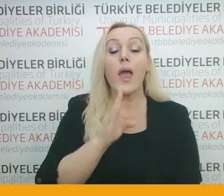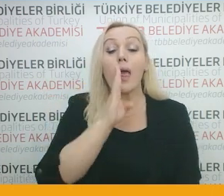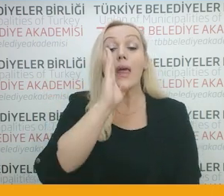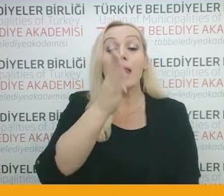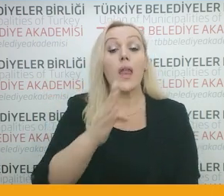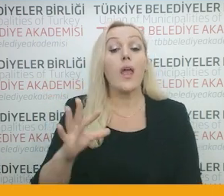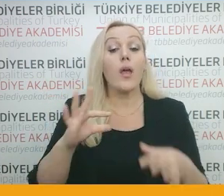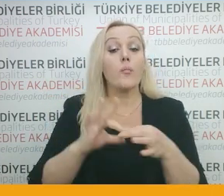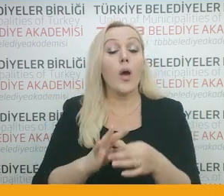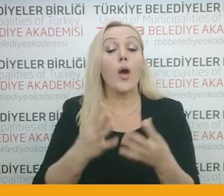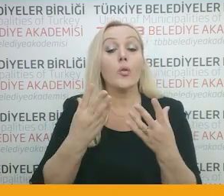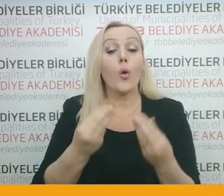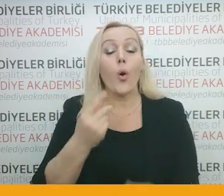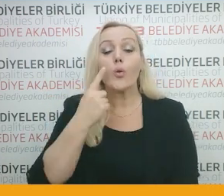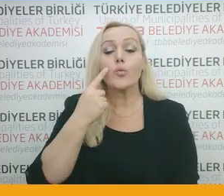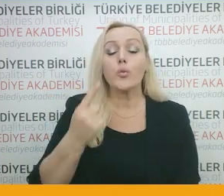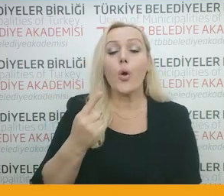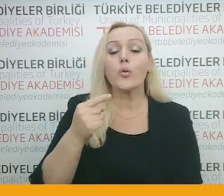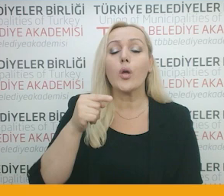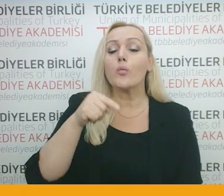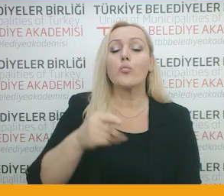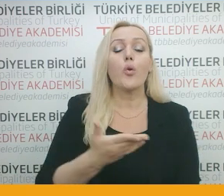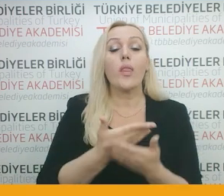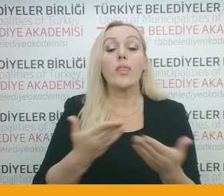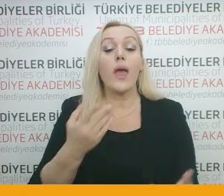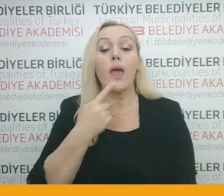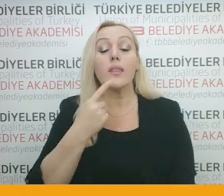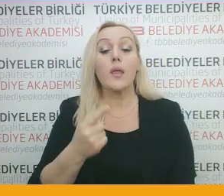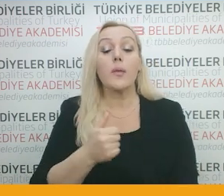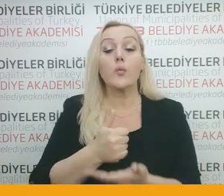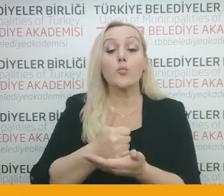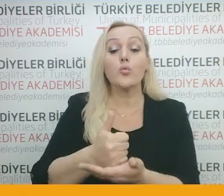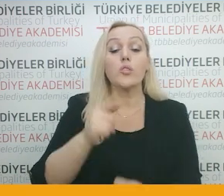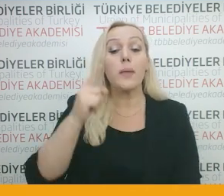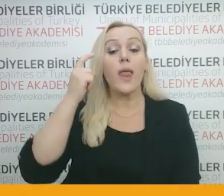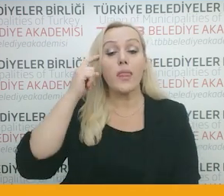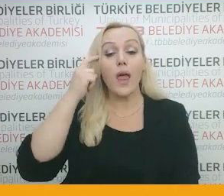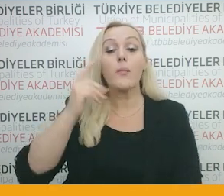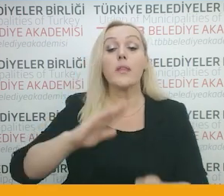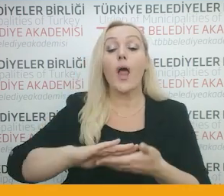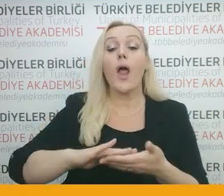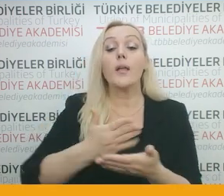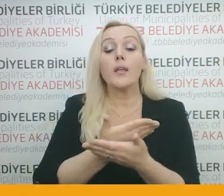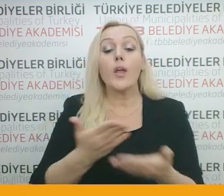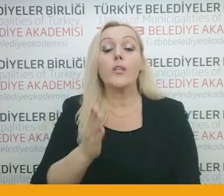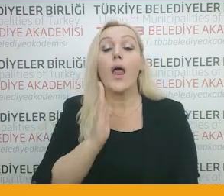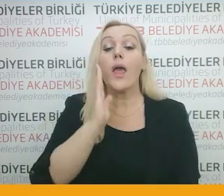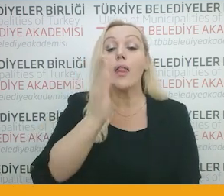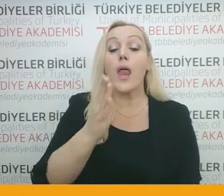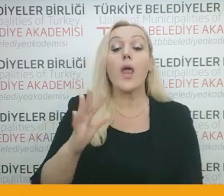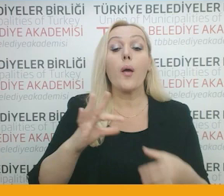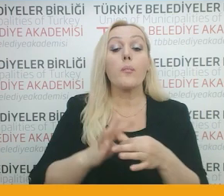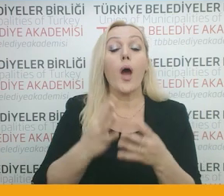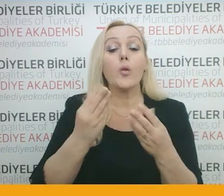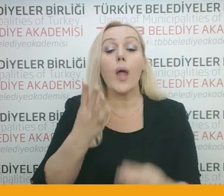olarak kavramı göze çarpıyor. Ne anlıyoruz buradan? Bütçe bir tahmindir arkadaşlar. İleriye dönük olarak